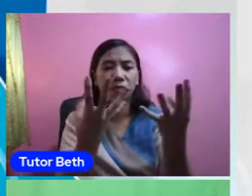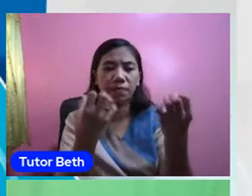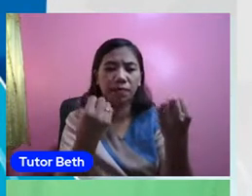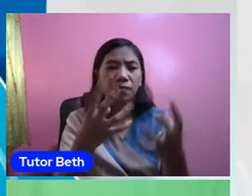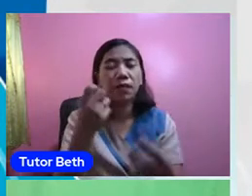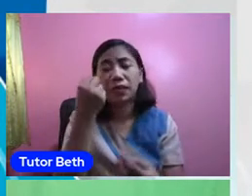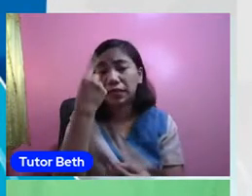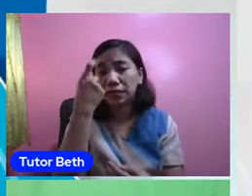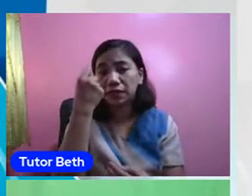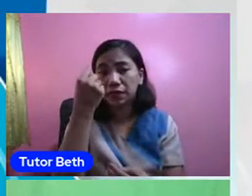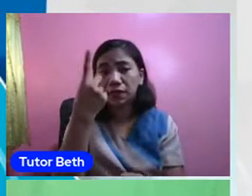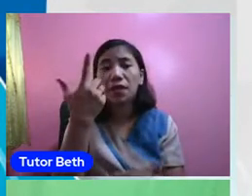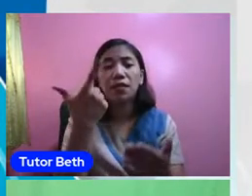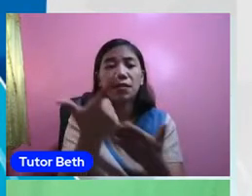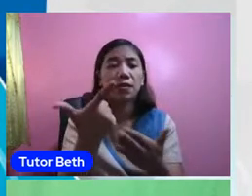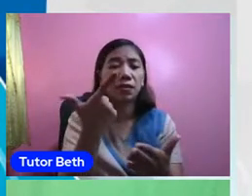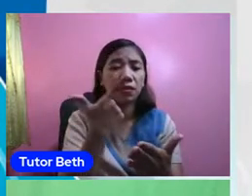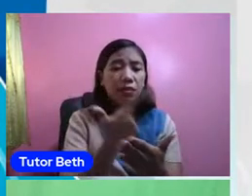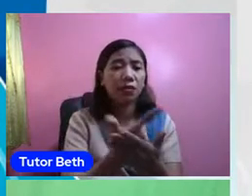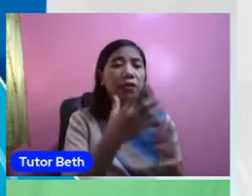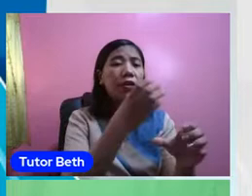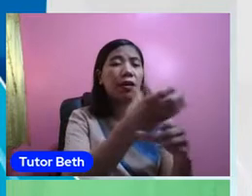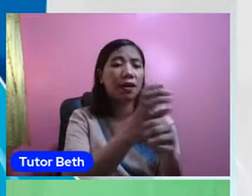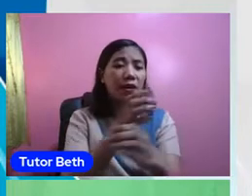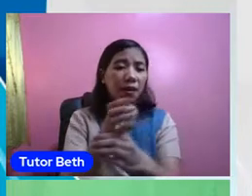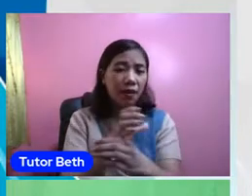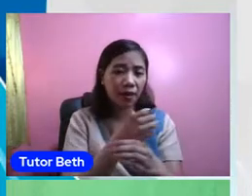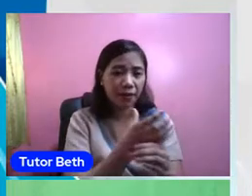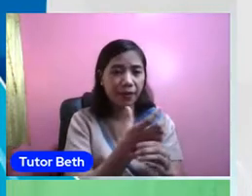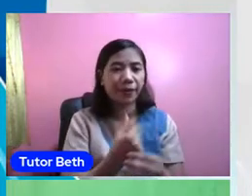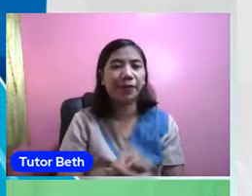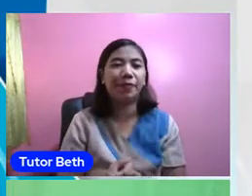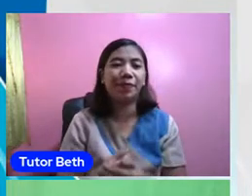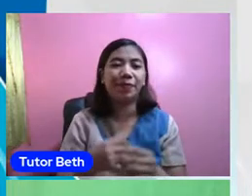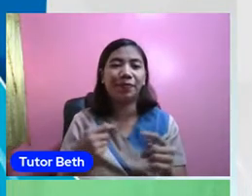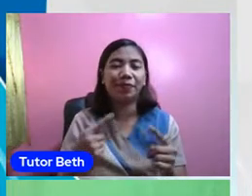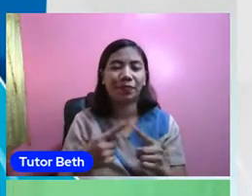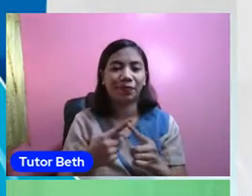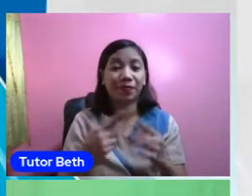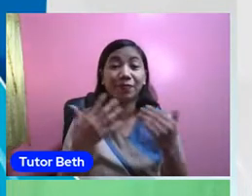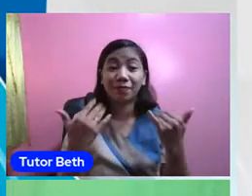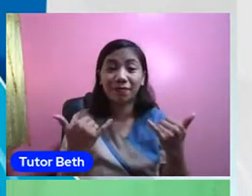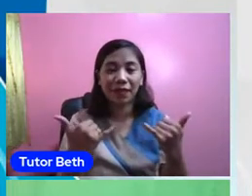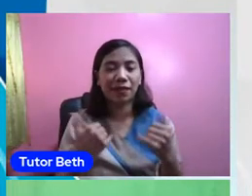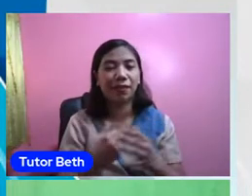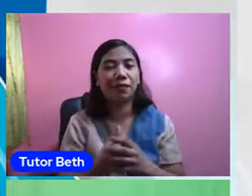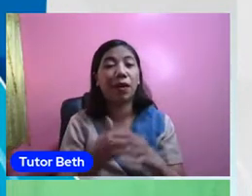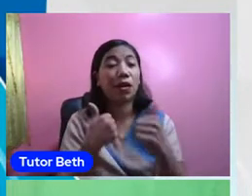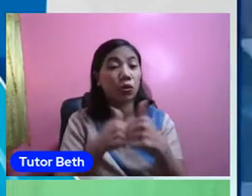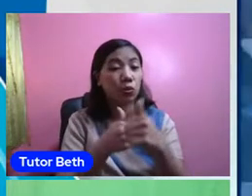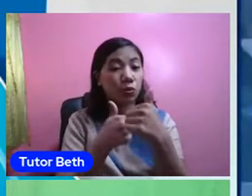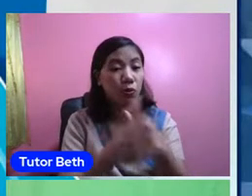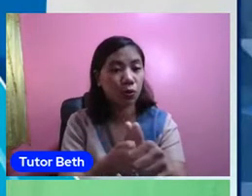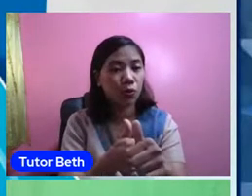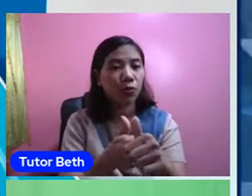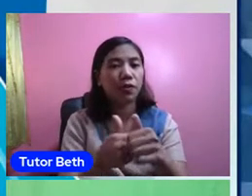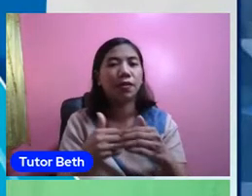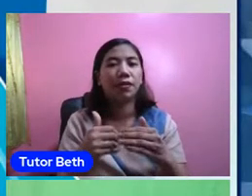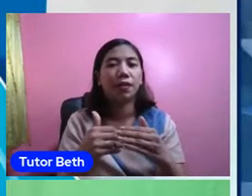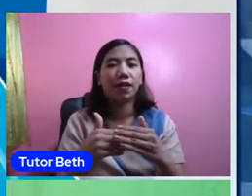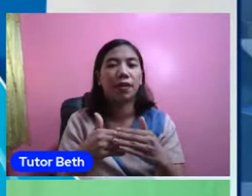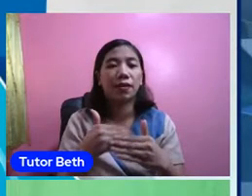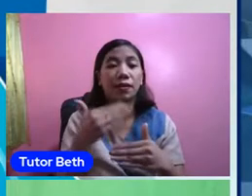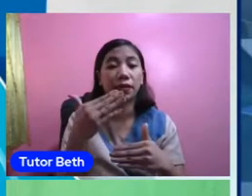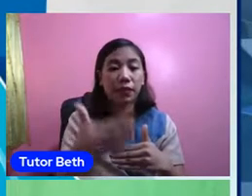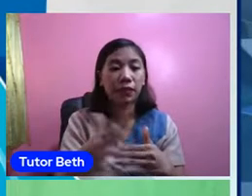ito. Okay. Hanggang dito na lamang po tayo ngayon para sa susunod na session ng SPED